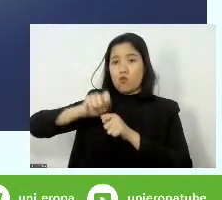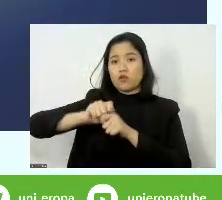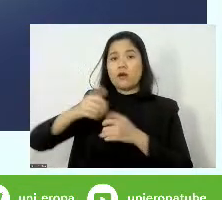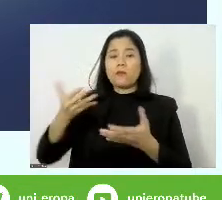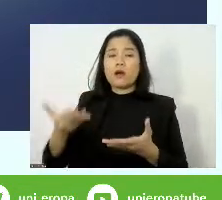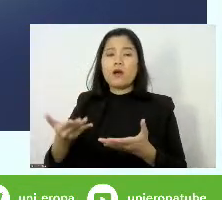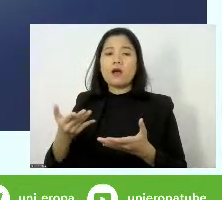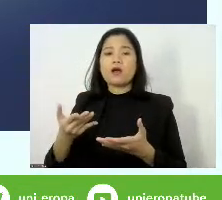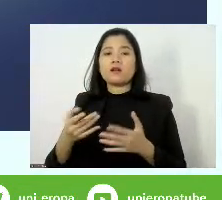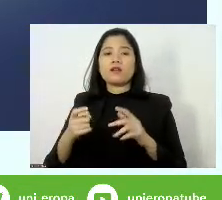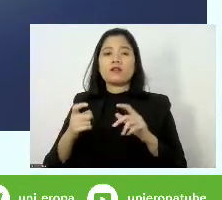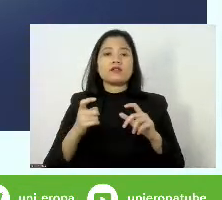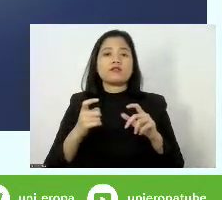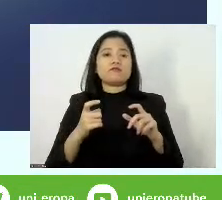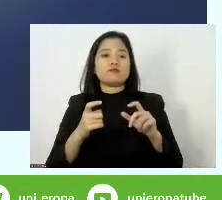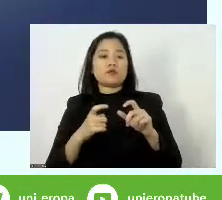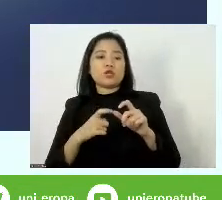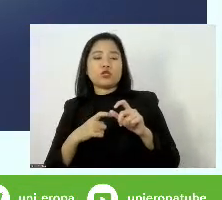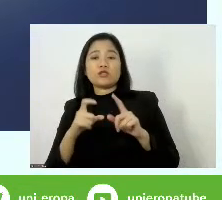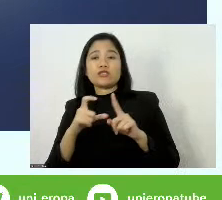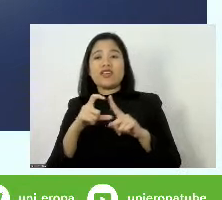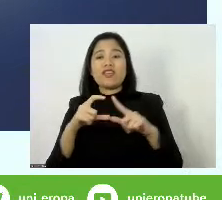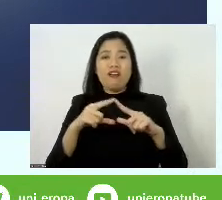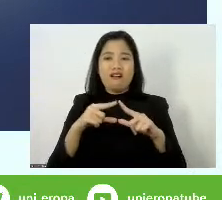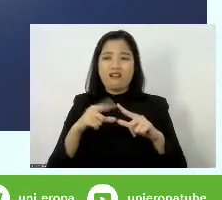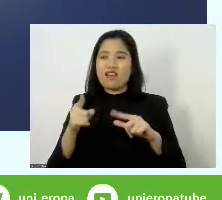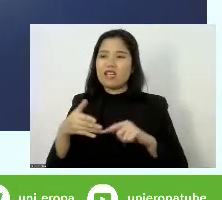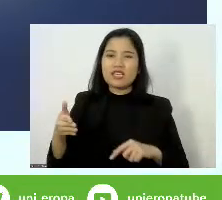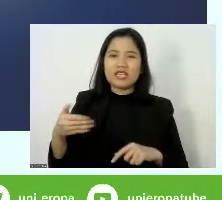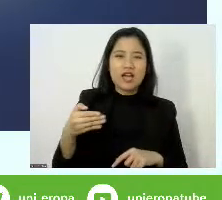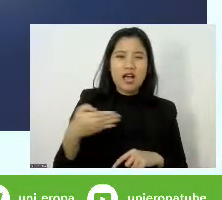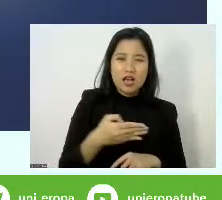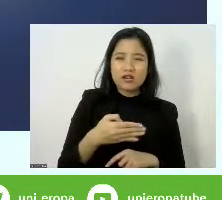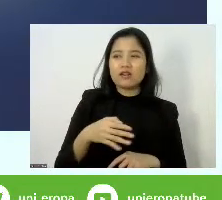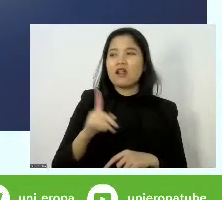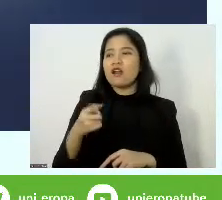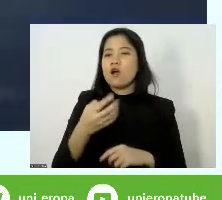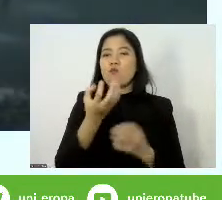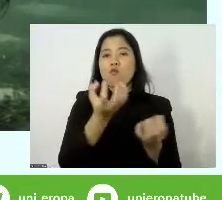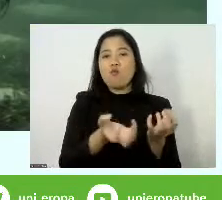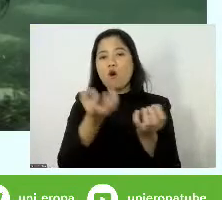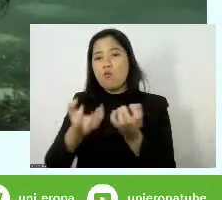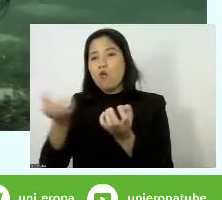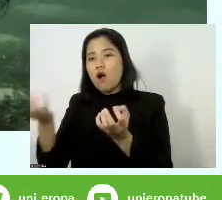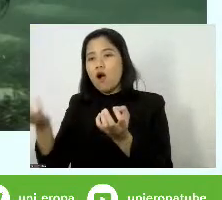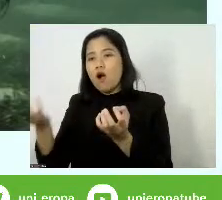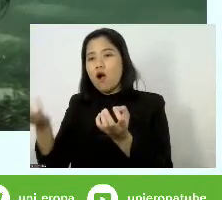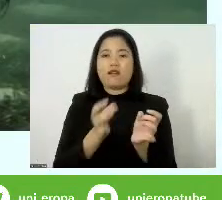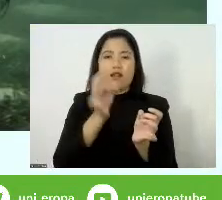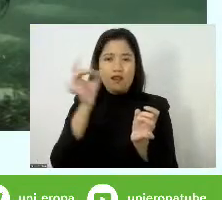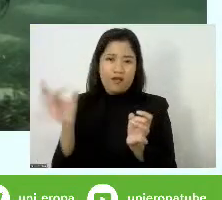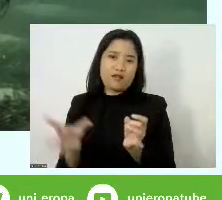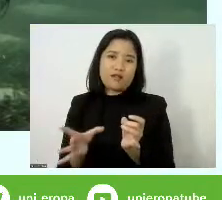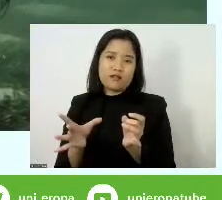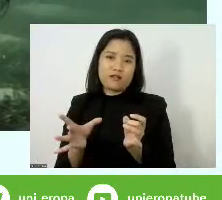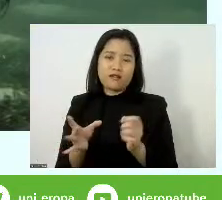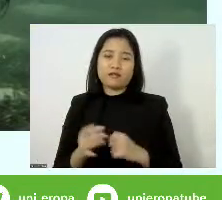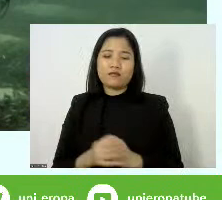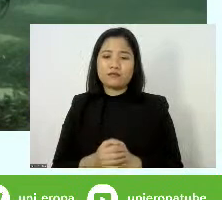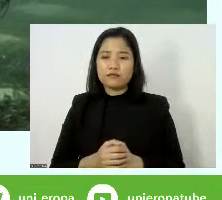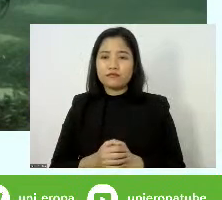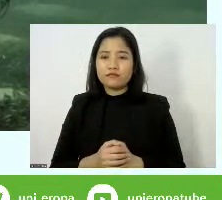Sumber daya alam yang kita bisa gunakan ikan kemudian buah-buahan dan segala macam Nah untuk